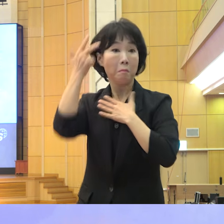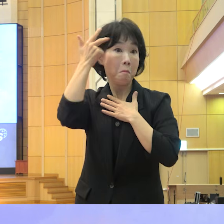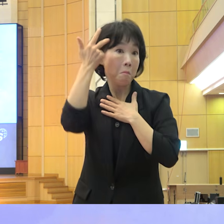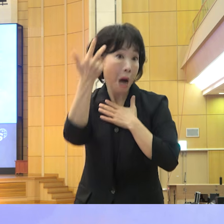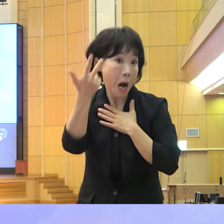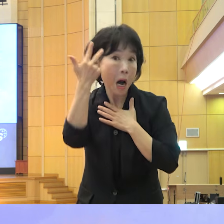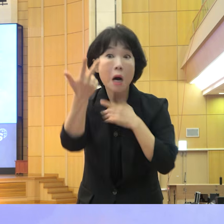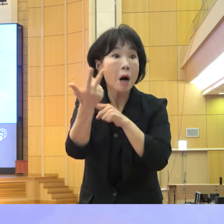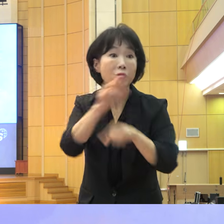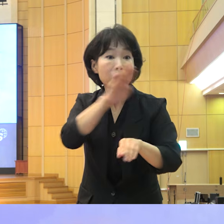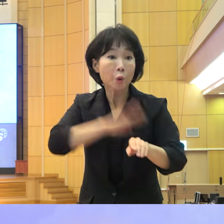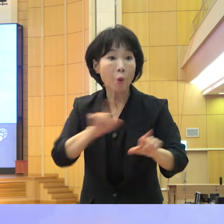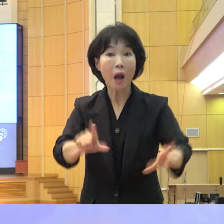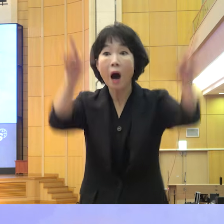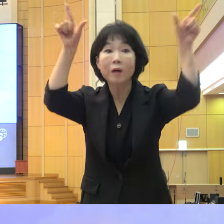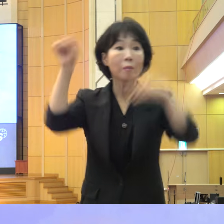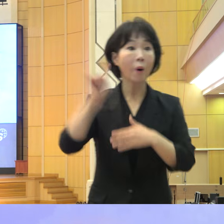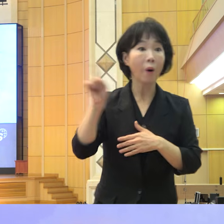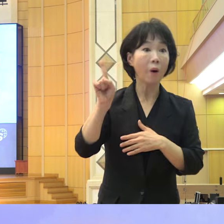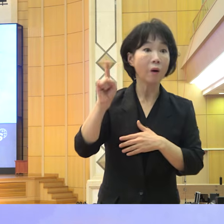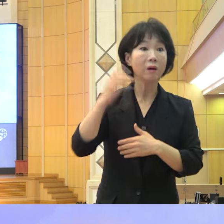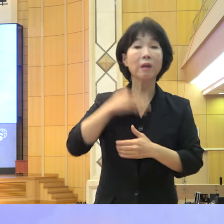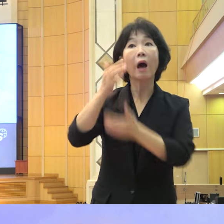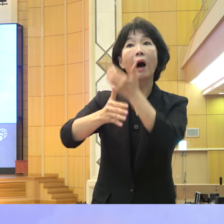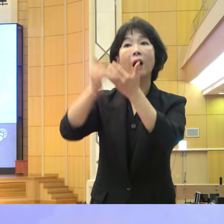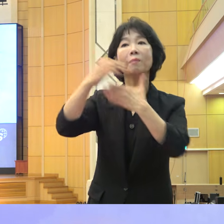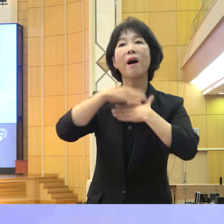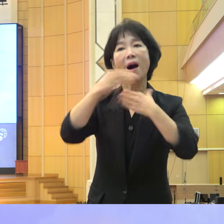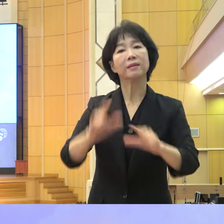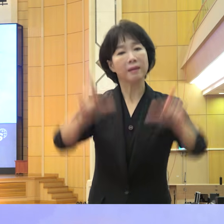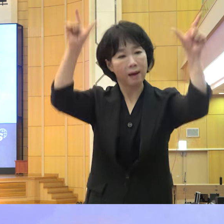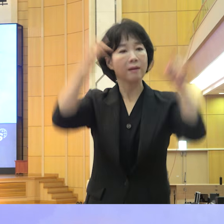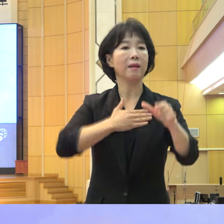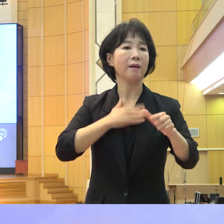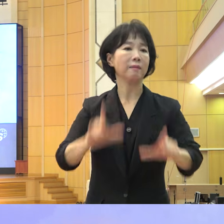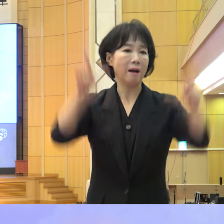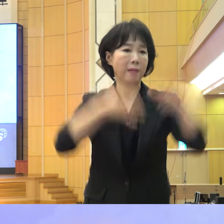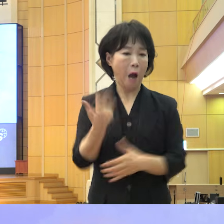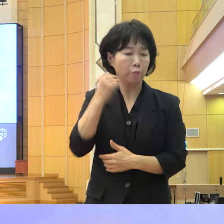일곱째 날은 내 하나님 여호와의 안식일인즉